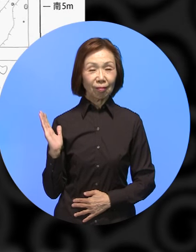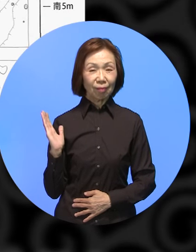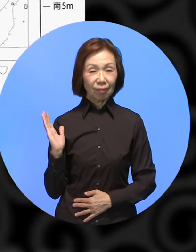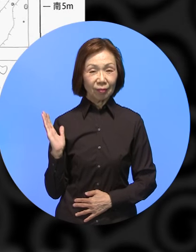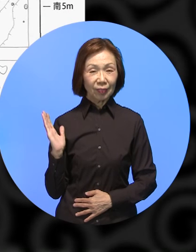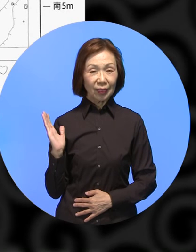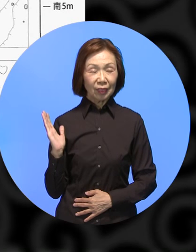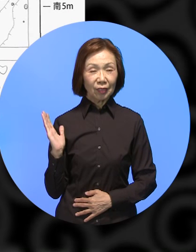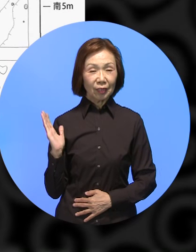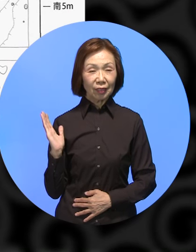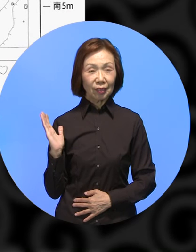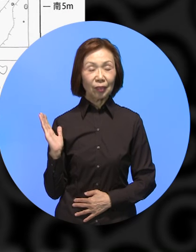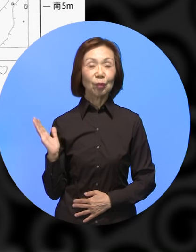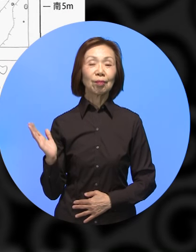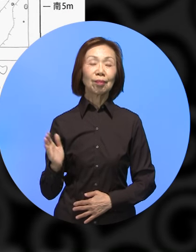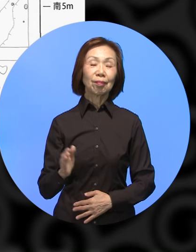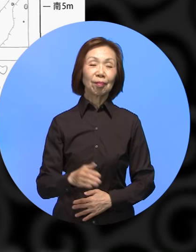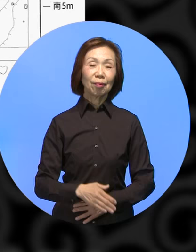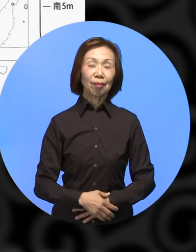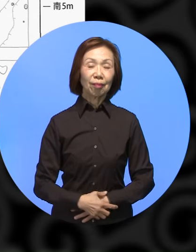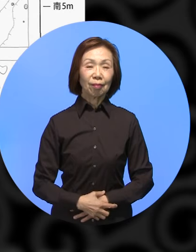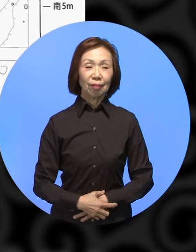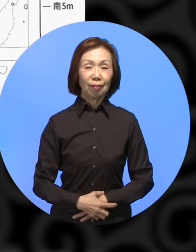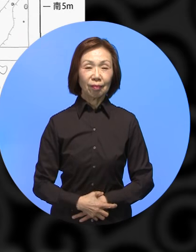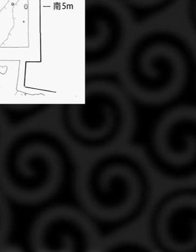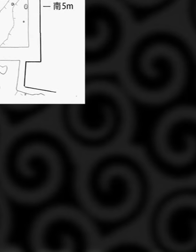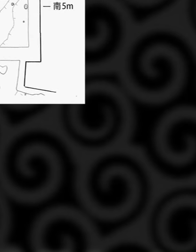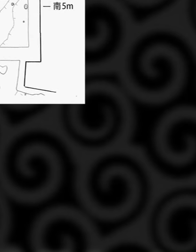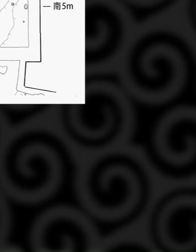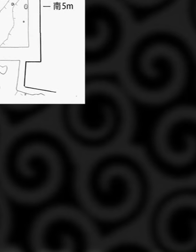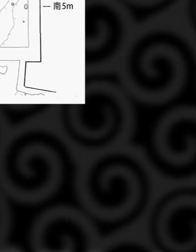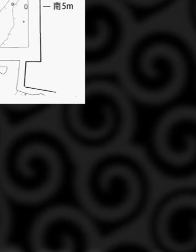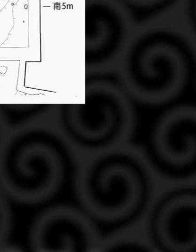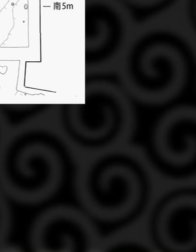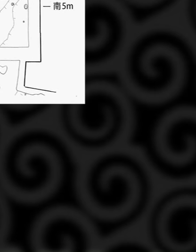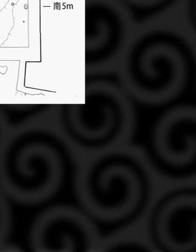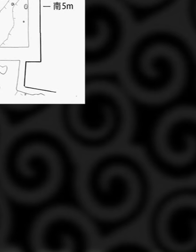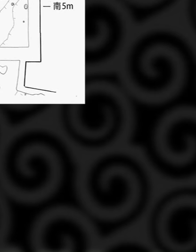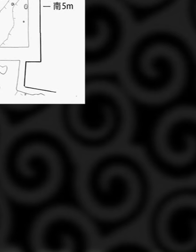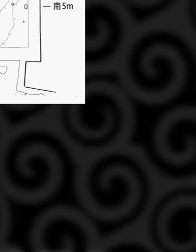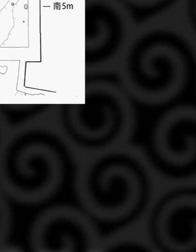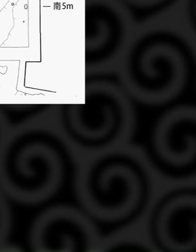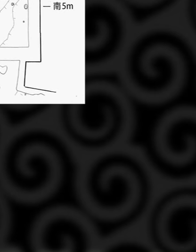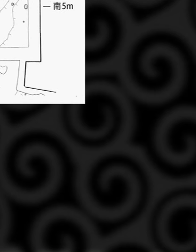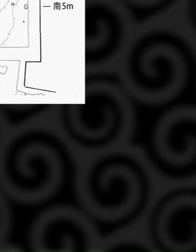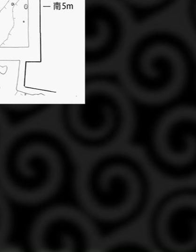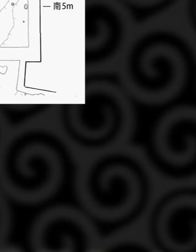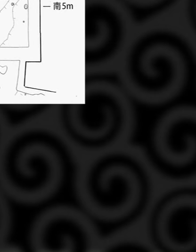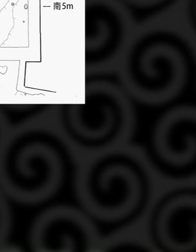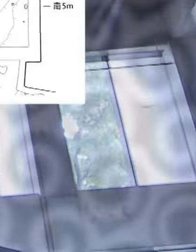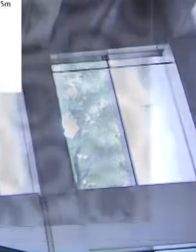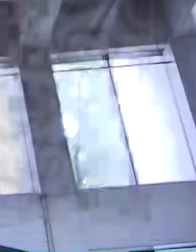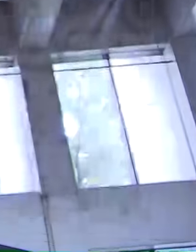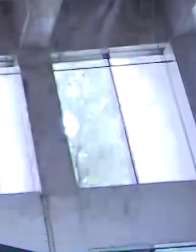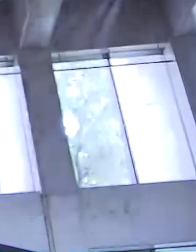ヶ月の事前調査を経て同じ歳の4月から3カ月かけて行われました